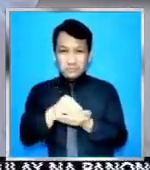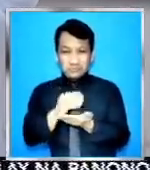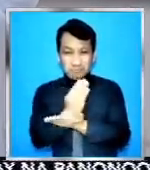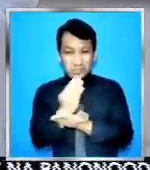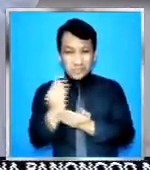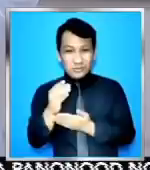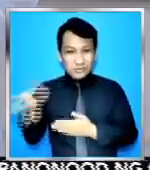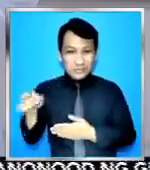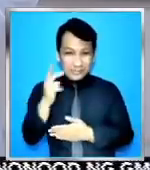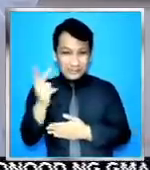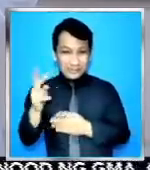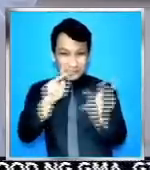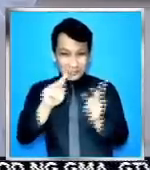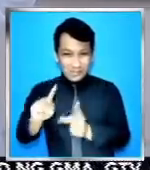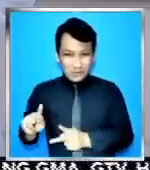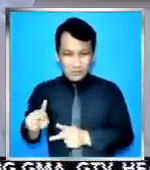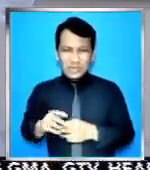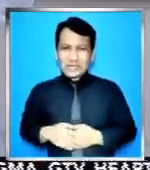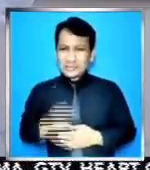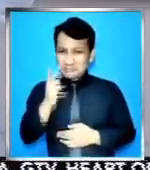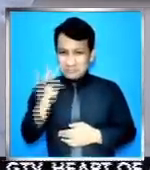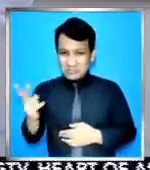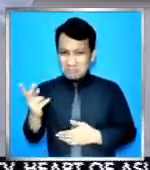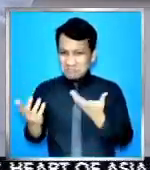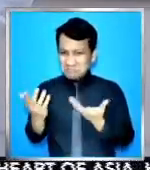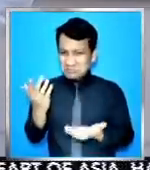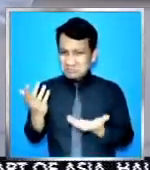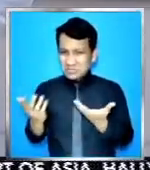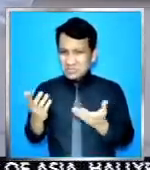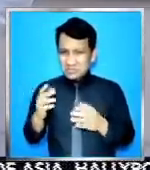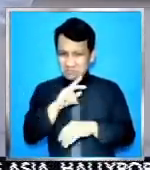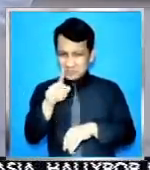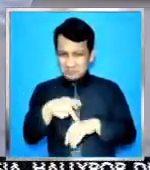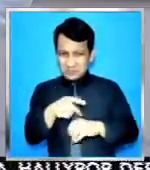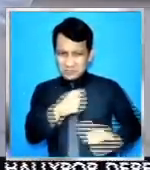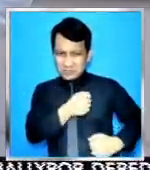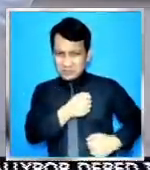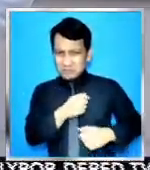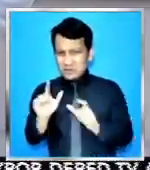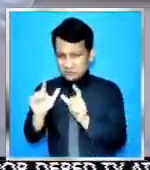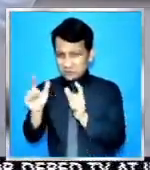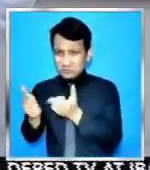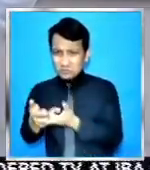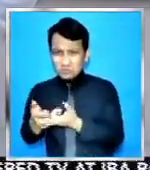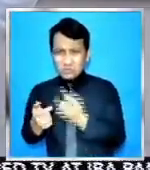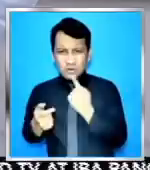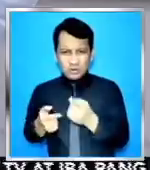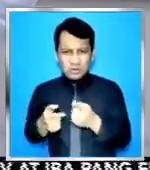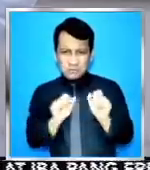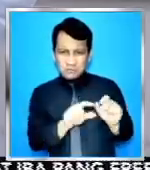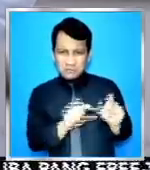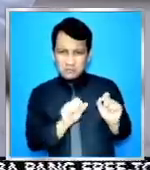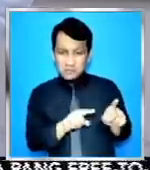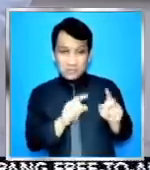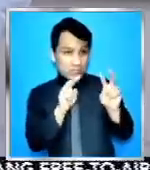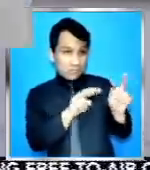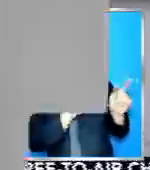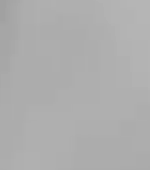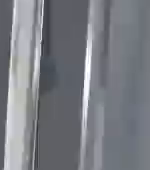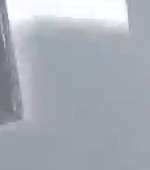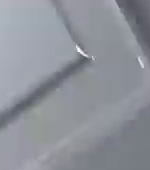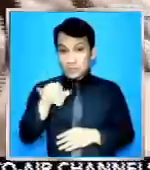Palawan. Paliwala ng Philippine Coast Guard, may malaking grupong nasa likod ng ilegal na bentahan ng mga ito. Nakatutok si JP Soriano.